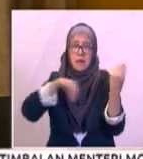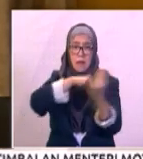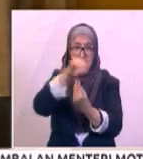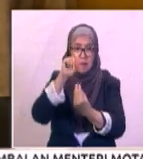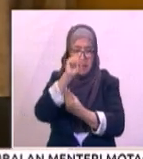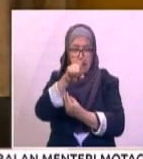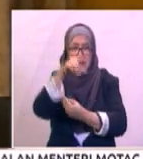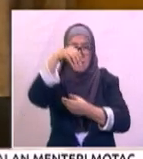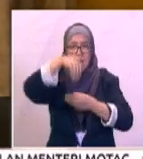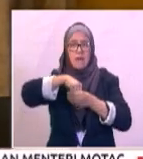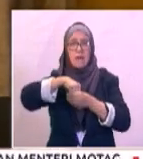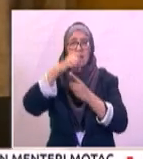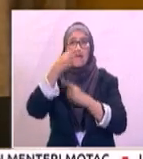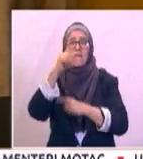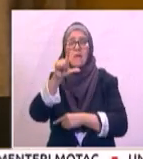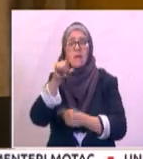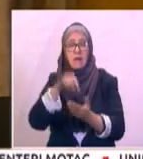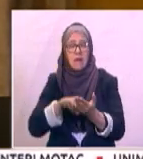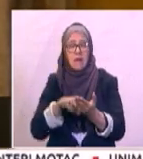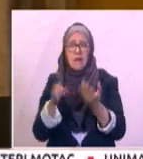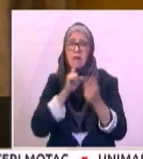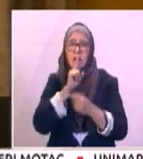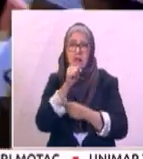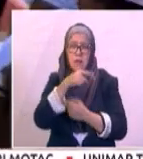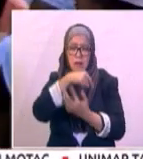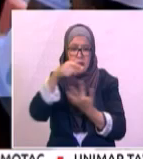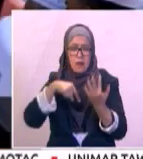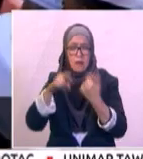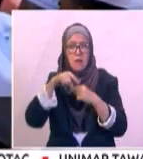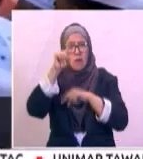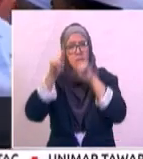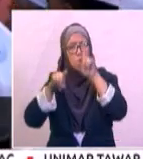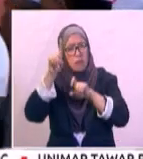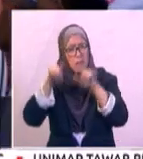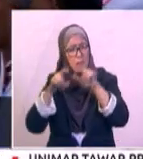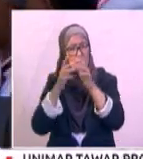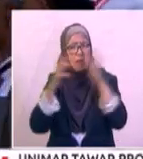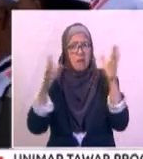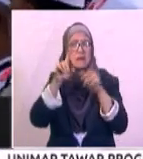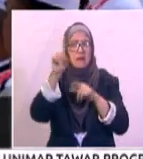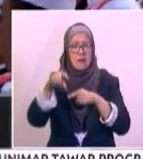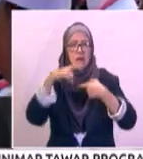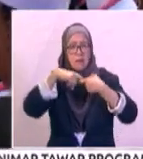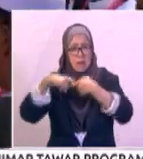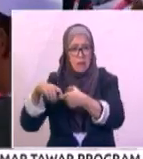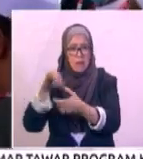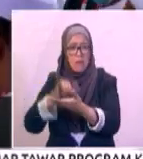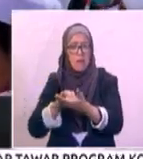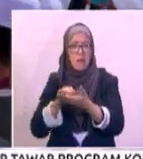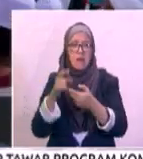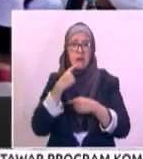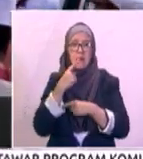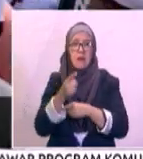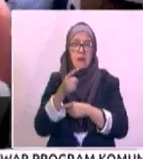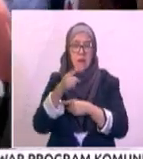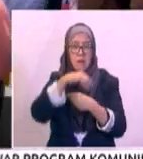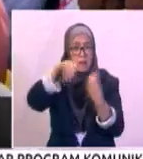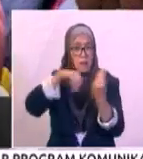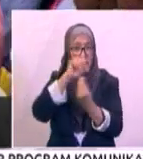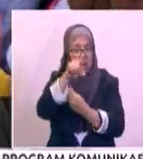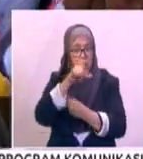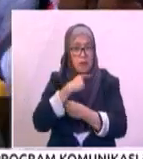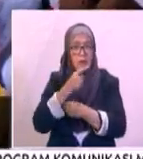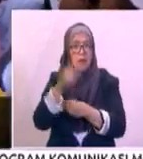yang famous lah kita boleh kata setiap tahun di Madinah. Jemaah juga sentiasa diingatkan untuk mengelakkan diri daripada aktiviti